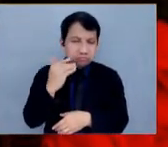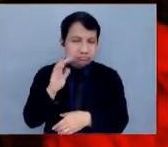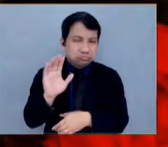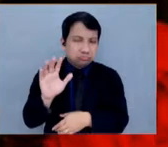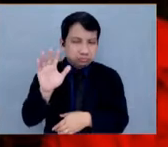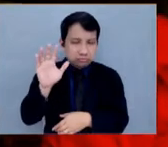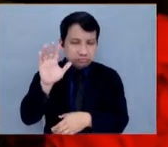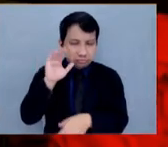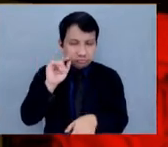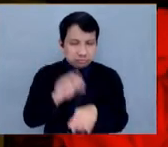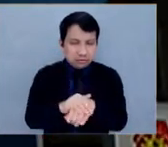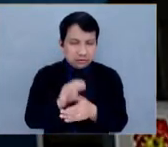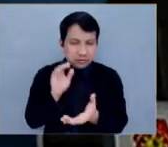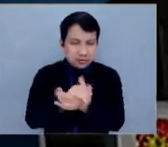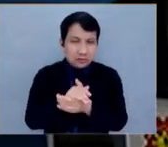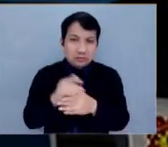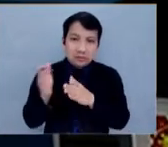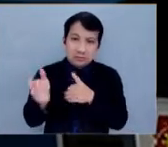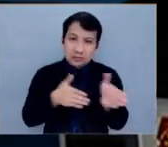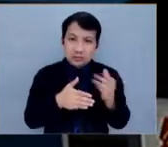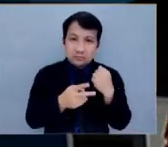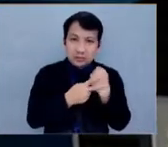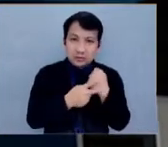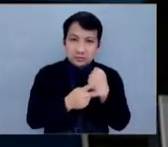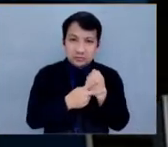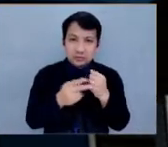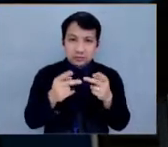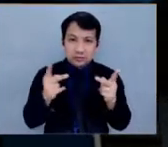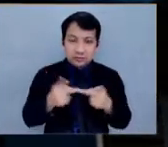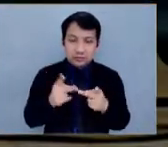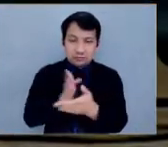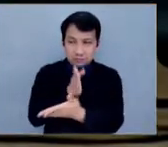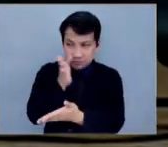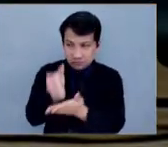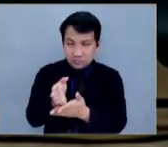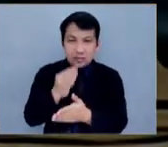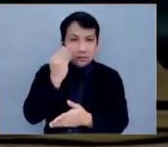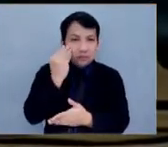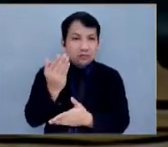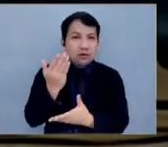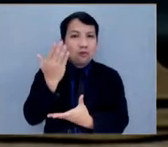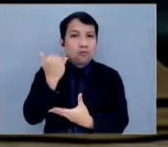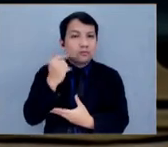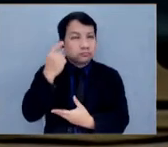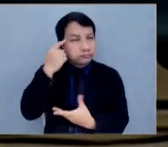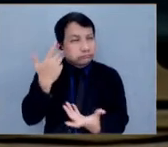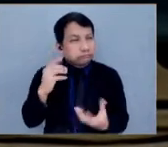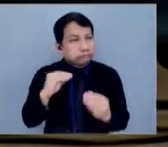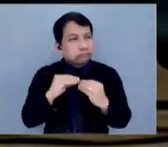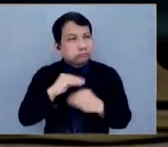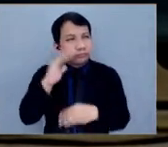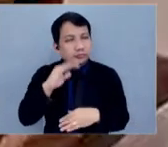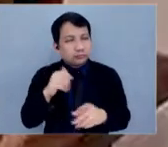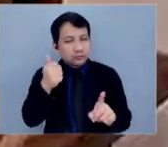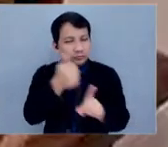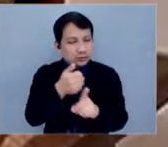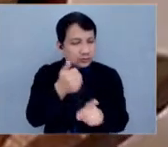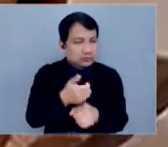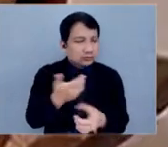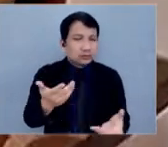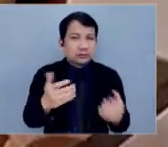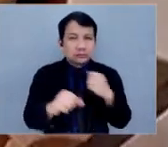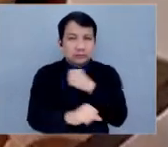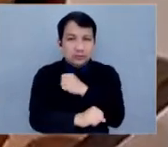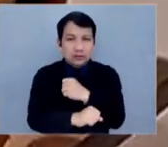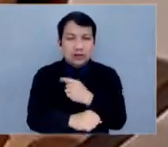saan naitabi ang pera. Pumunta raw sa presinto si Ferdinand dahil inakala raw nitong pinasok sila ng magnanakaw. Sa kabila